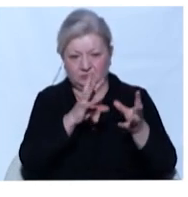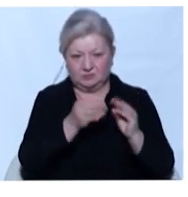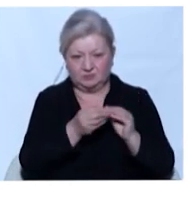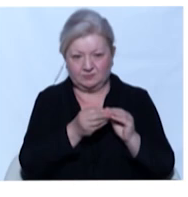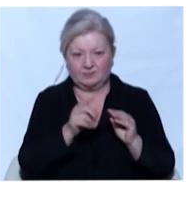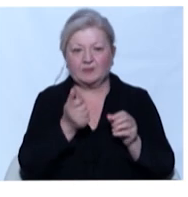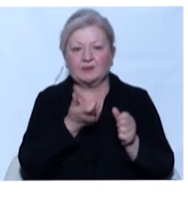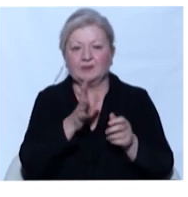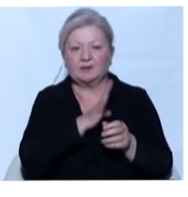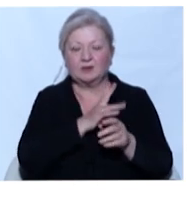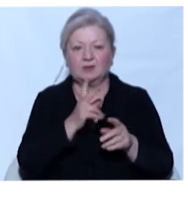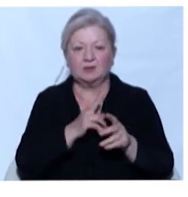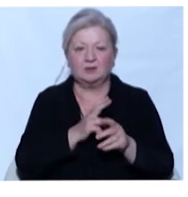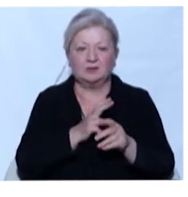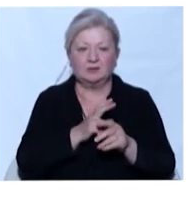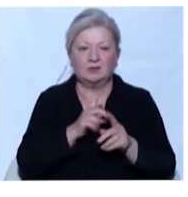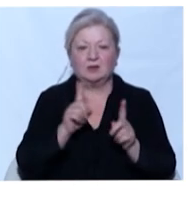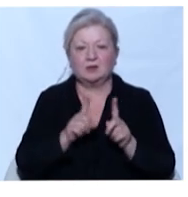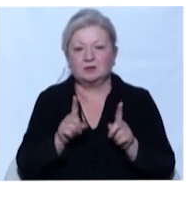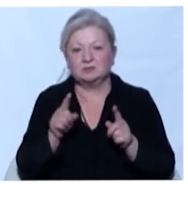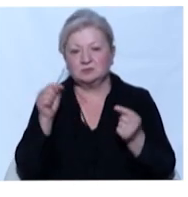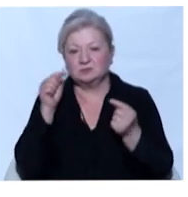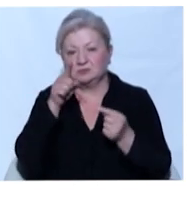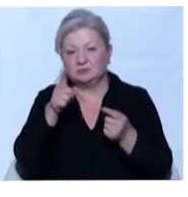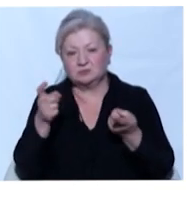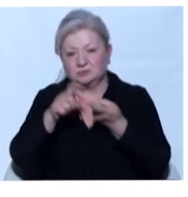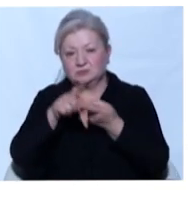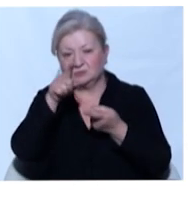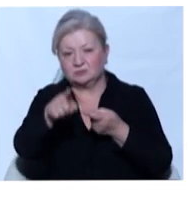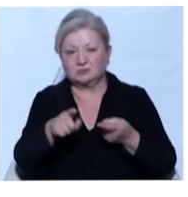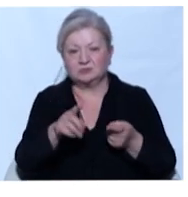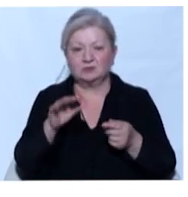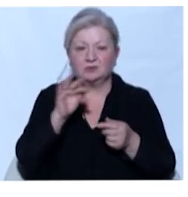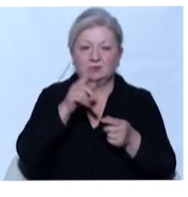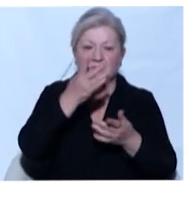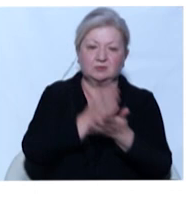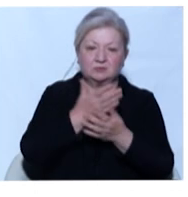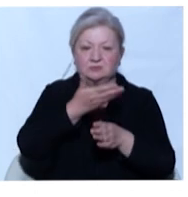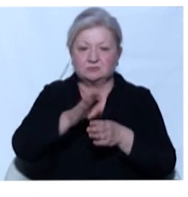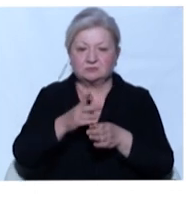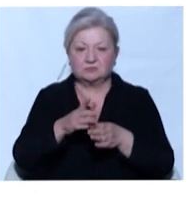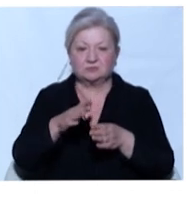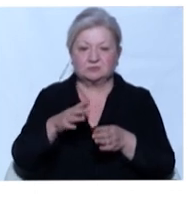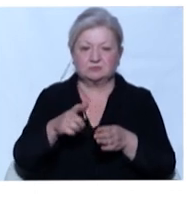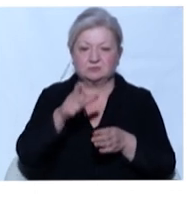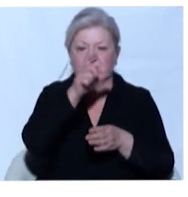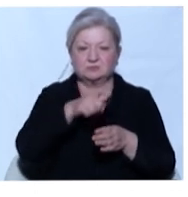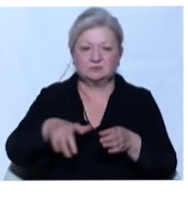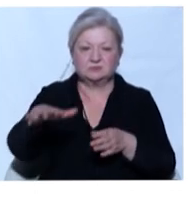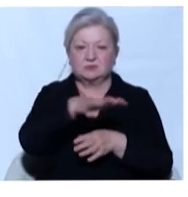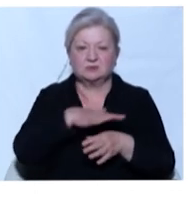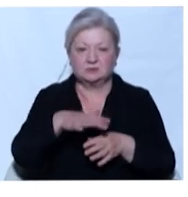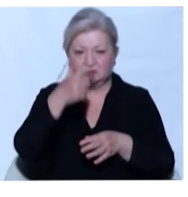არაერთი ყოფილა ამისი მაგალითი. რაც შეეხება თვისობრივ ცვლილებას, ეს უკვე დაკავშირებულია საზოგადოებრივი ფორმაციების